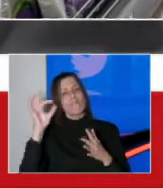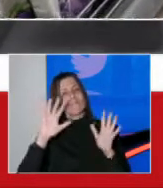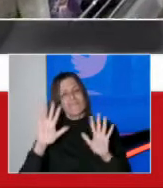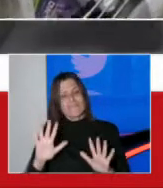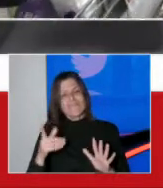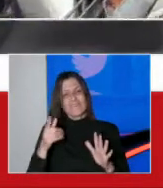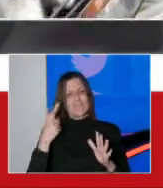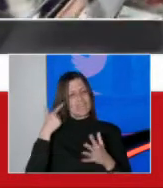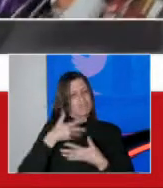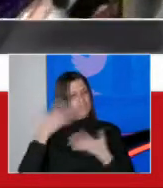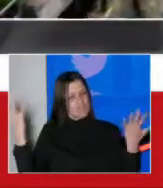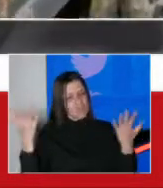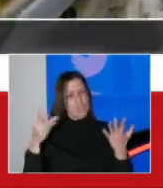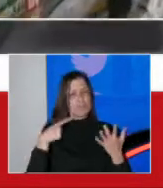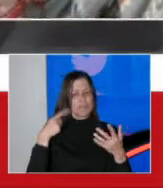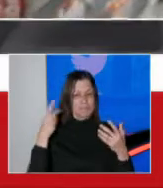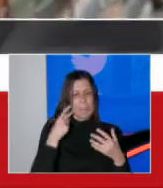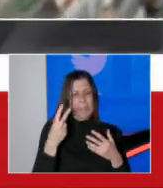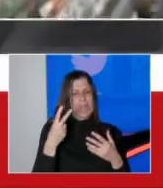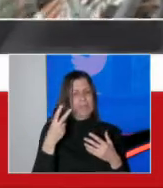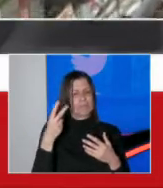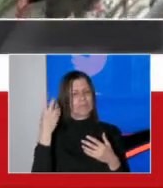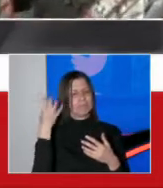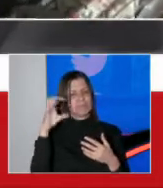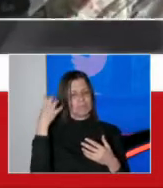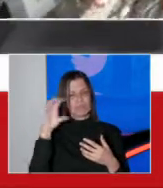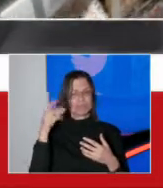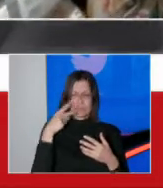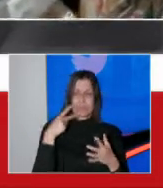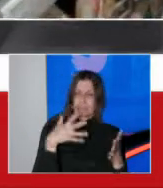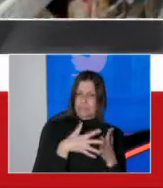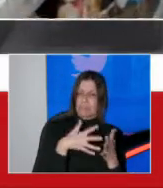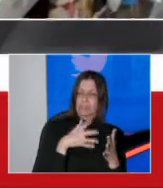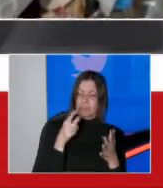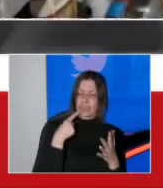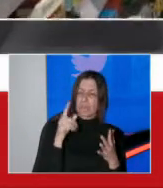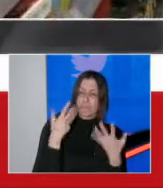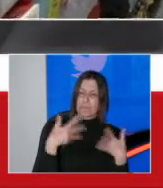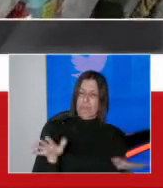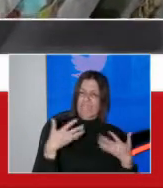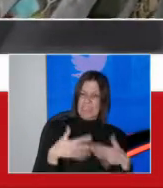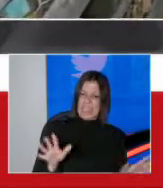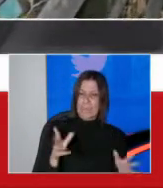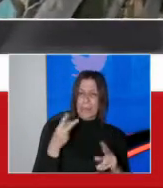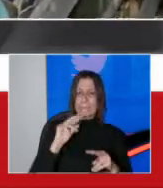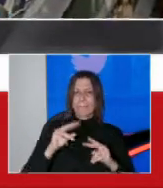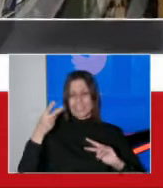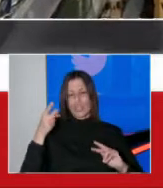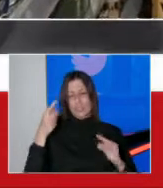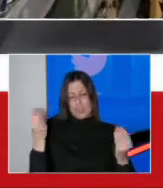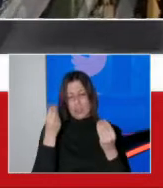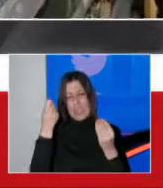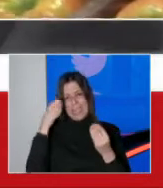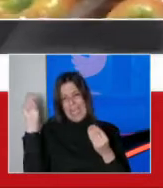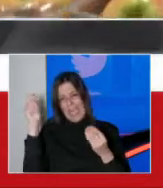איך סלבריטאים מעלים בזה אחר זה סטורי שגם הם מבטרים על הפסטות ועל המוצרים היקרים המותגים